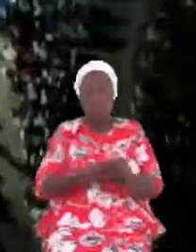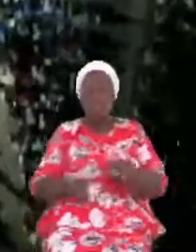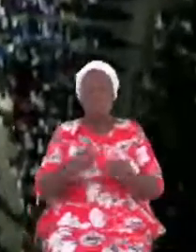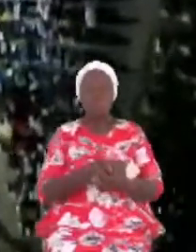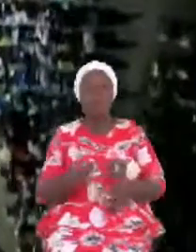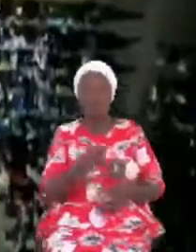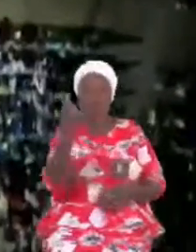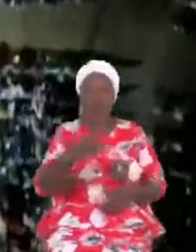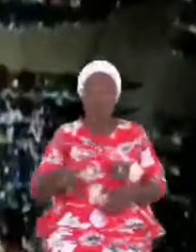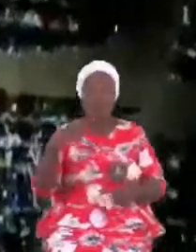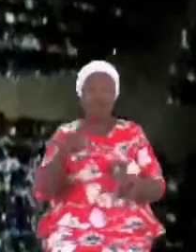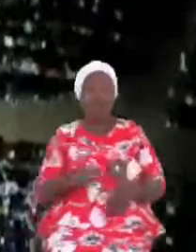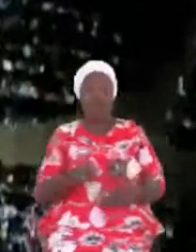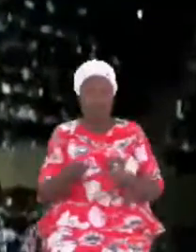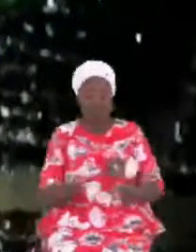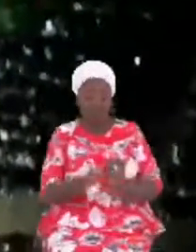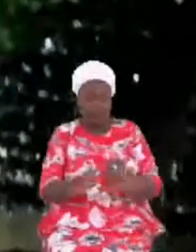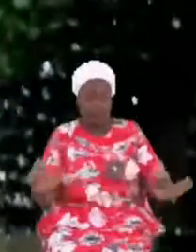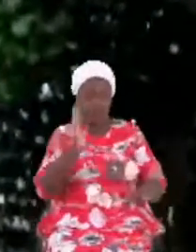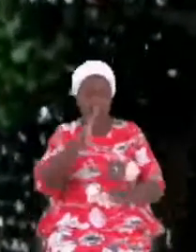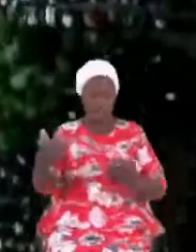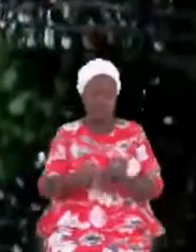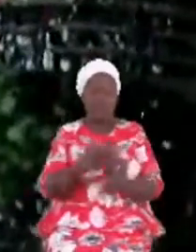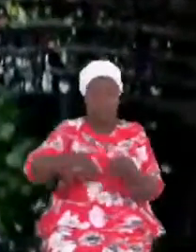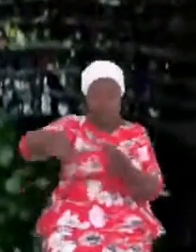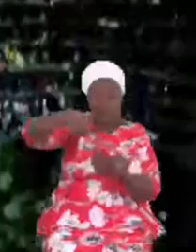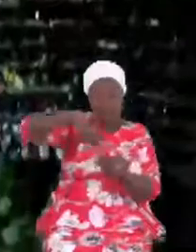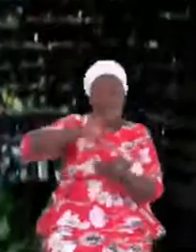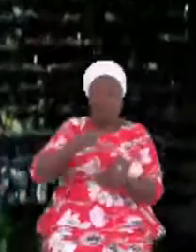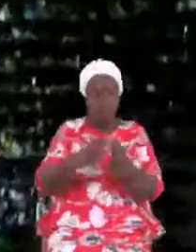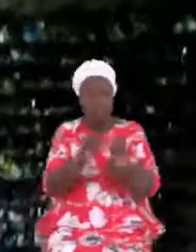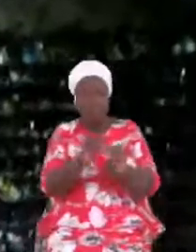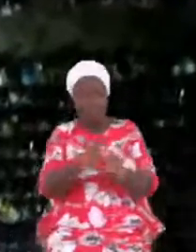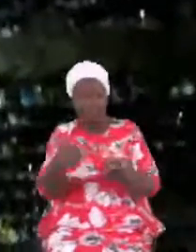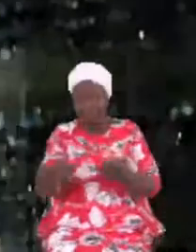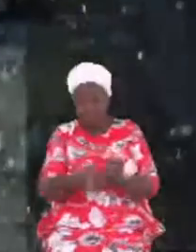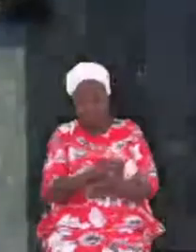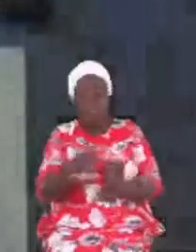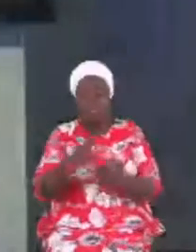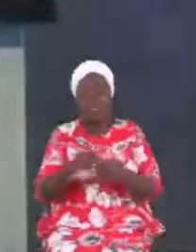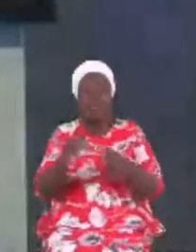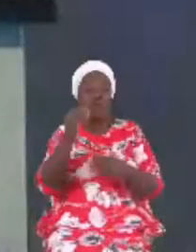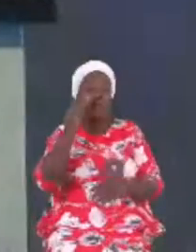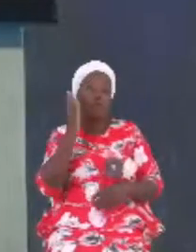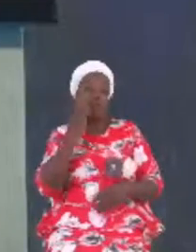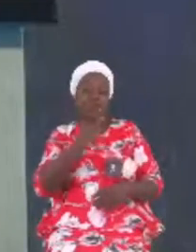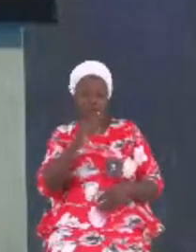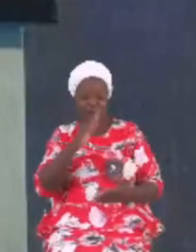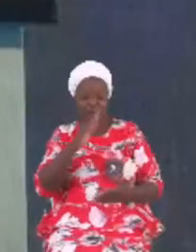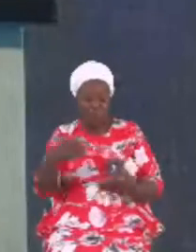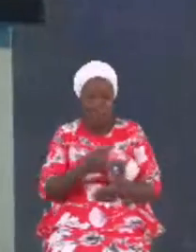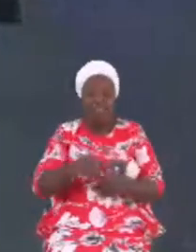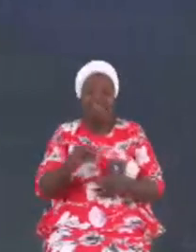nouvelle. Même la terre sera nouvelle. L'environnement sera nouveau. Les logements seront nouveaux.